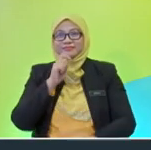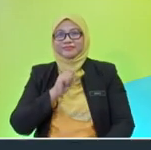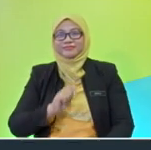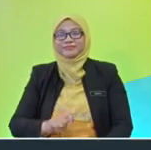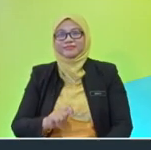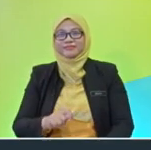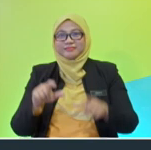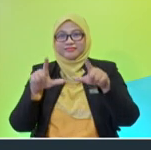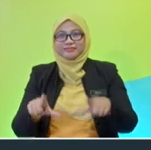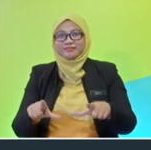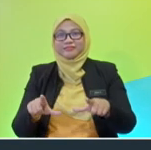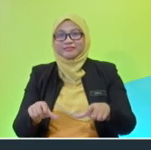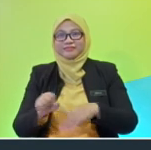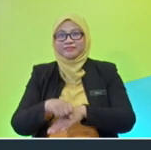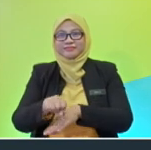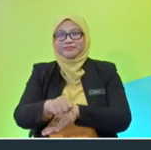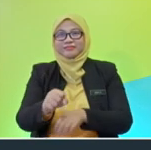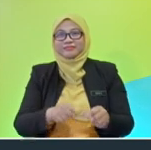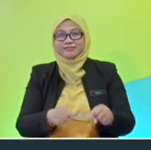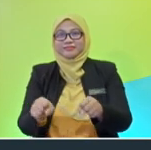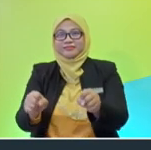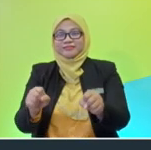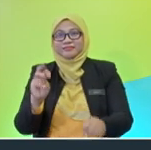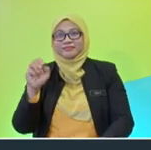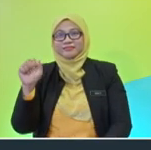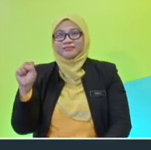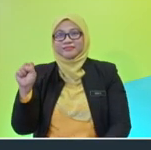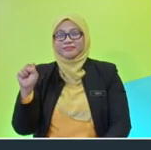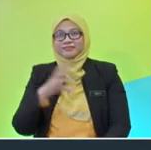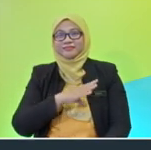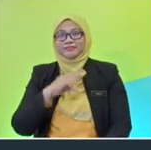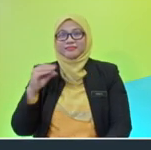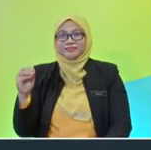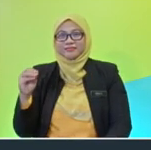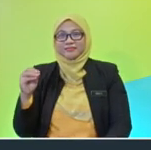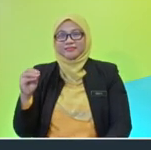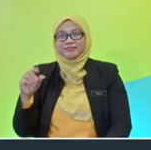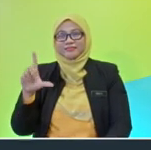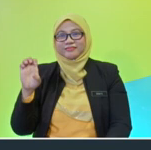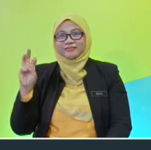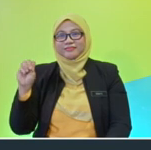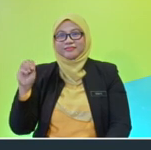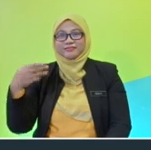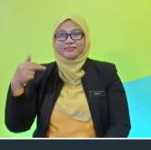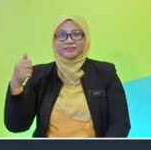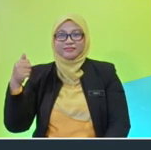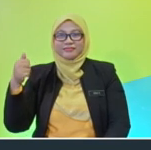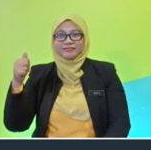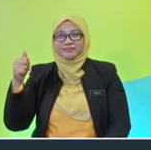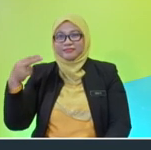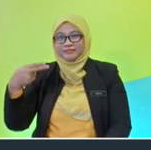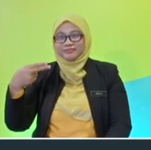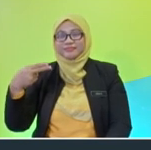nah di Sungai Mas dan pangkalan bujang Lembah bujang adalah